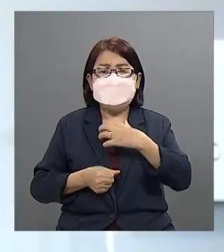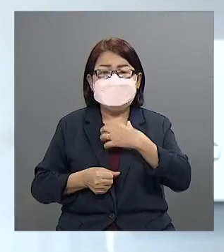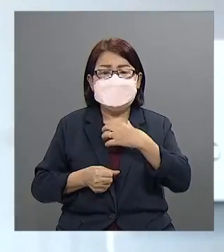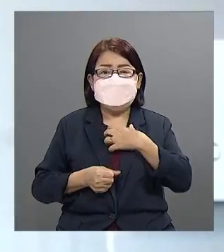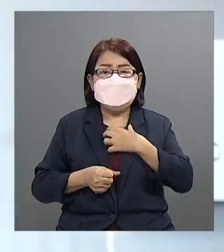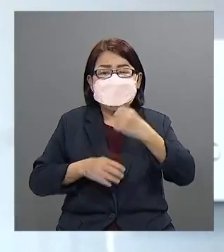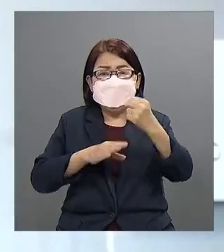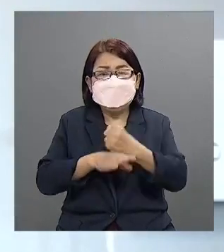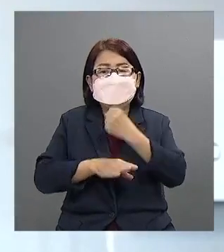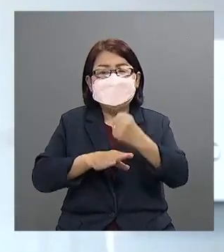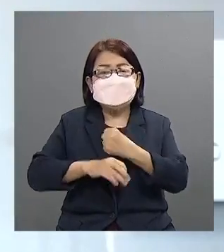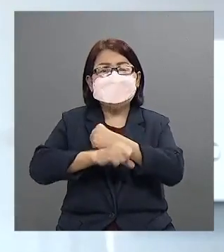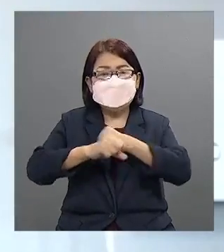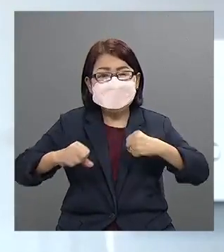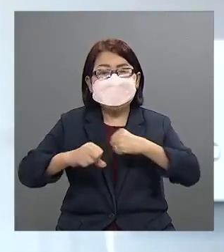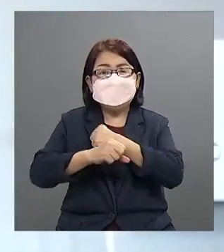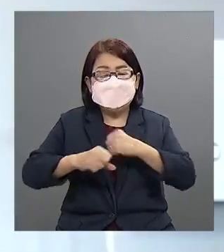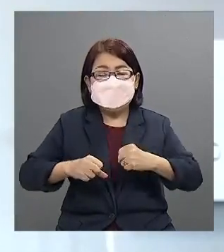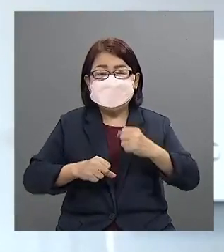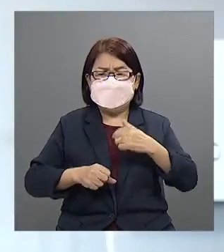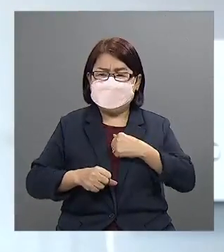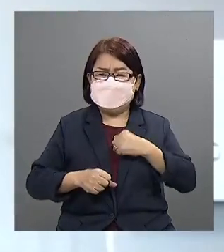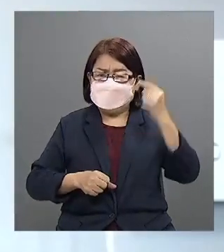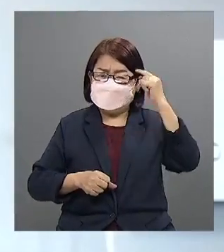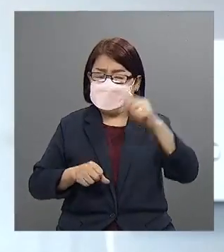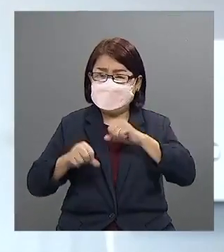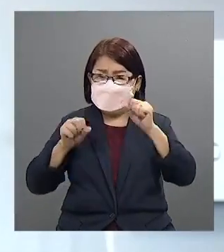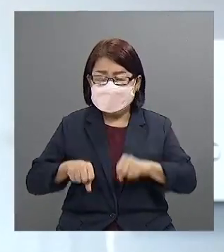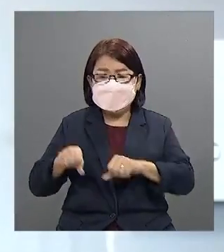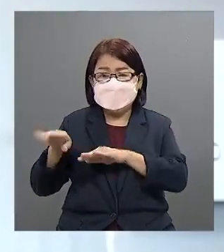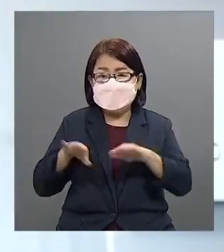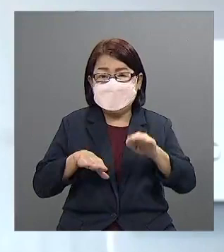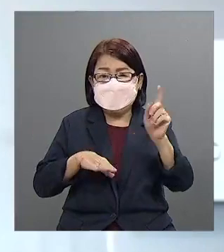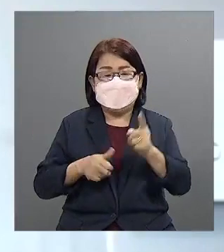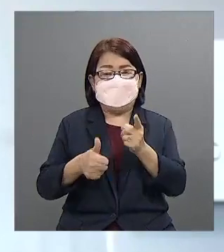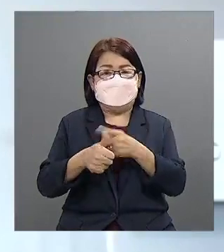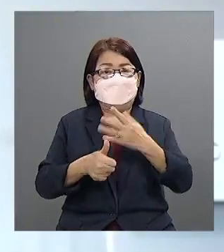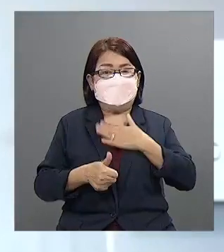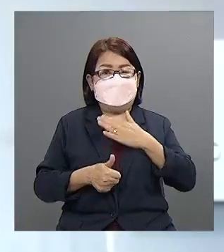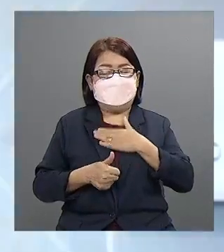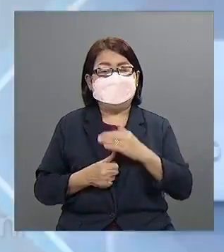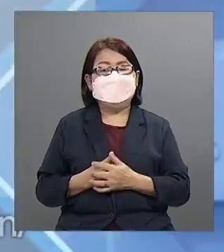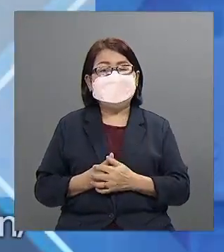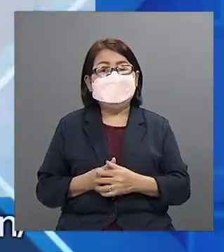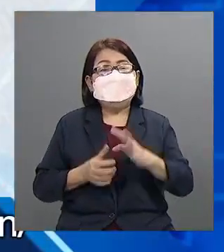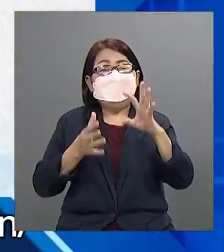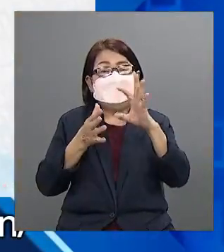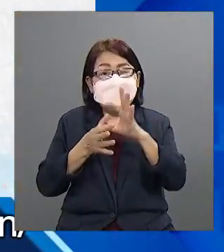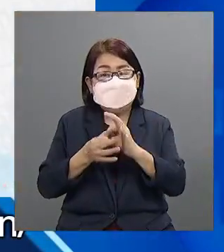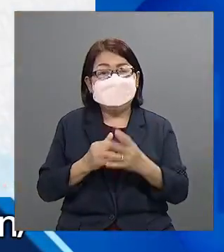ดูยังไงว่าตัวเองพร้อมเนี่ยก็คือ1คือดูเรื่องของความดันสัญญาณชีพเลยค่ะ